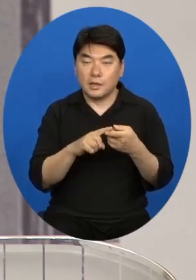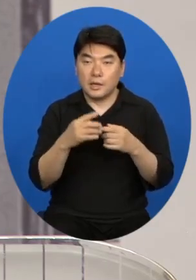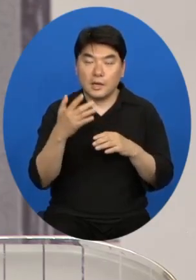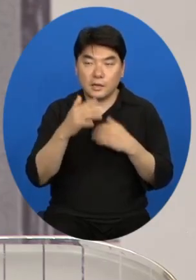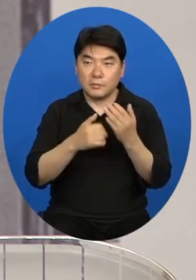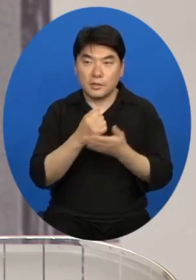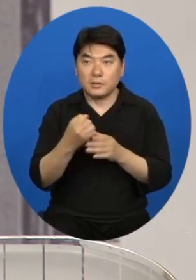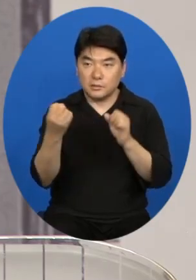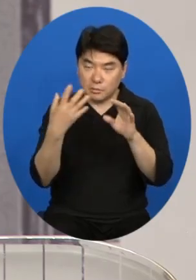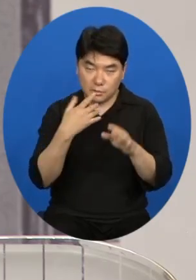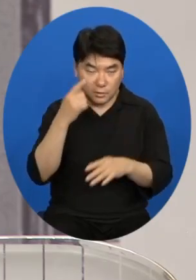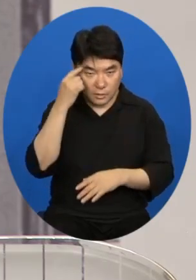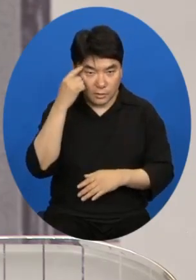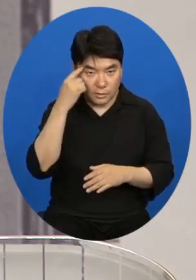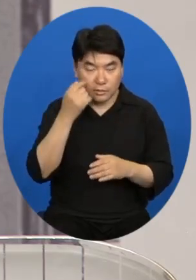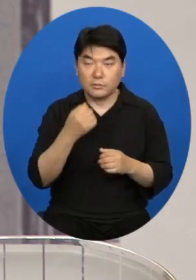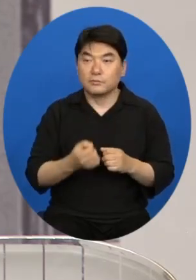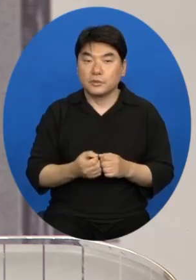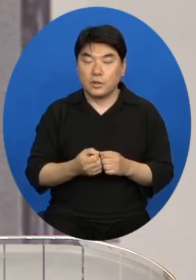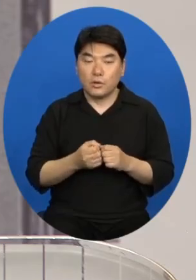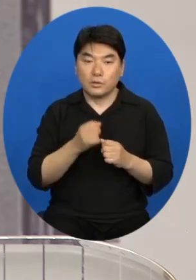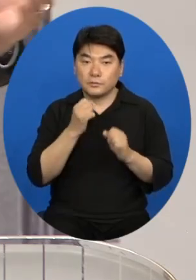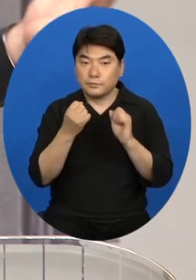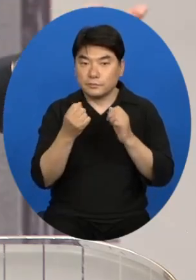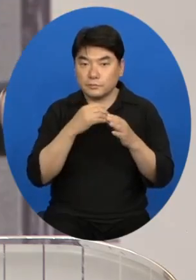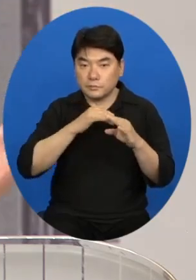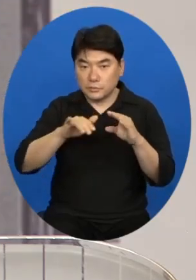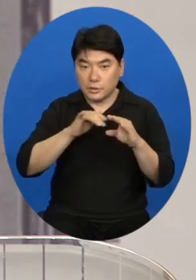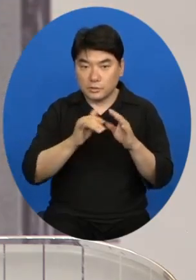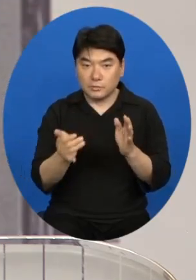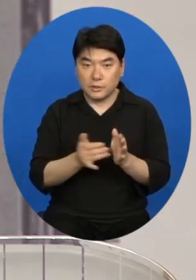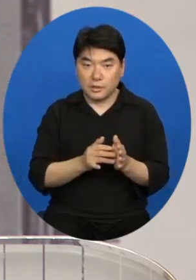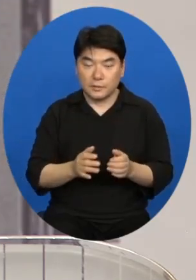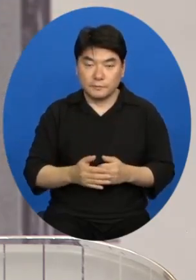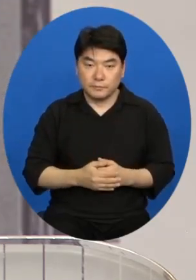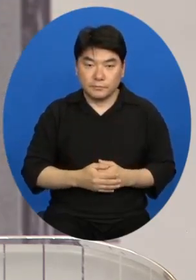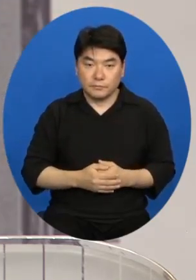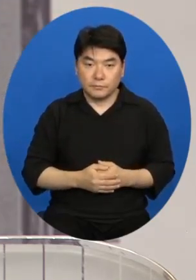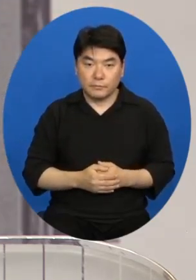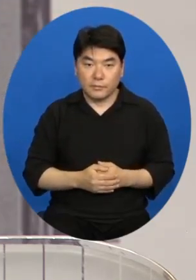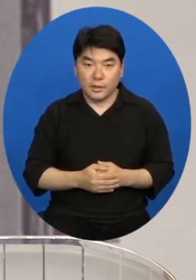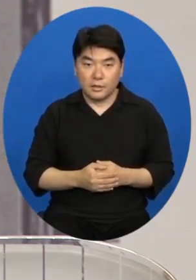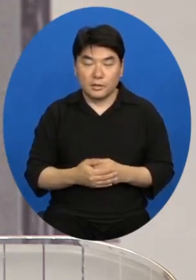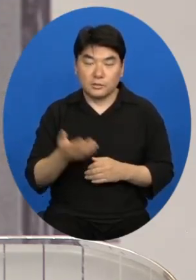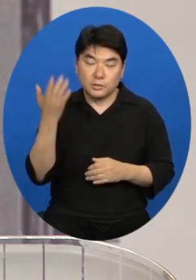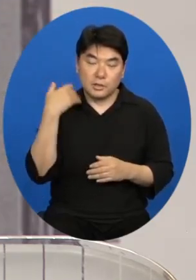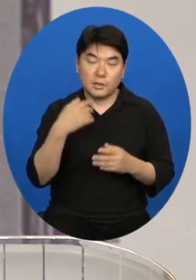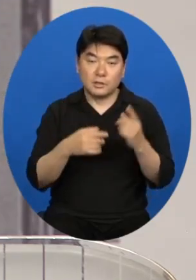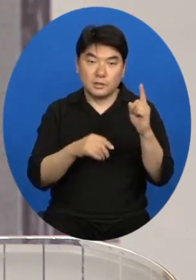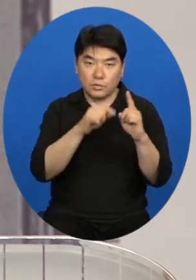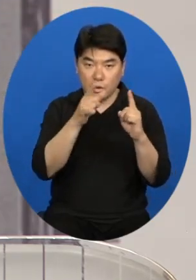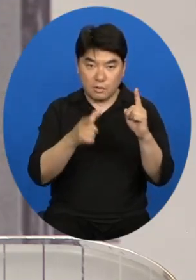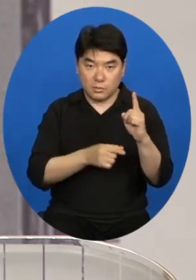나서 이제 이분이 한창 연락이 없다가 그게 지난 1월이었습니다.